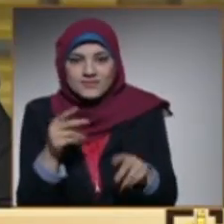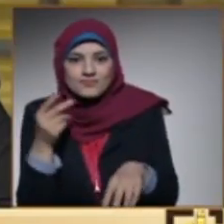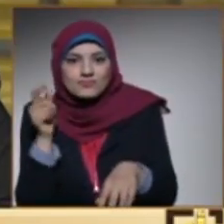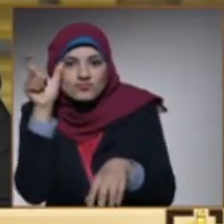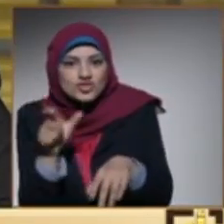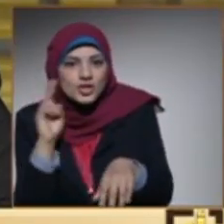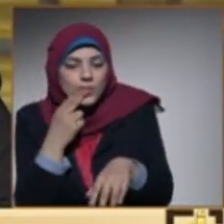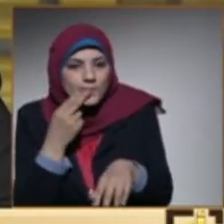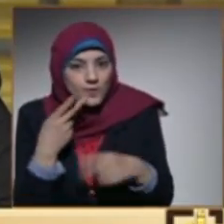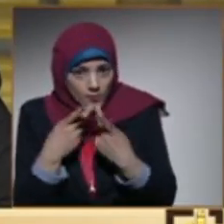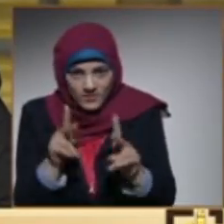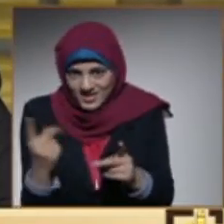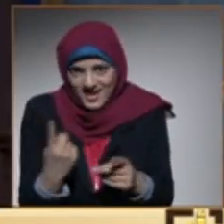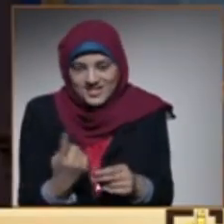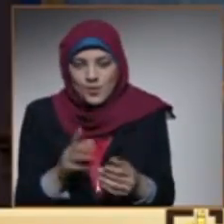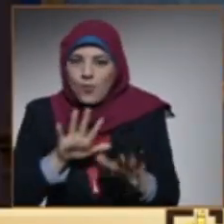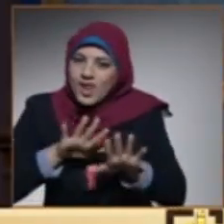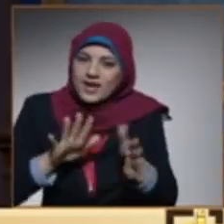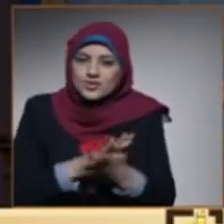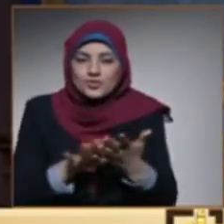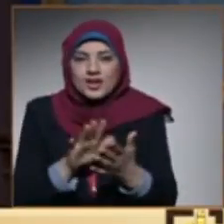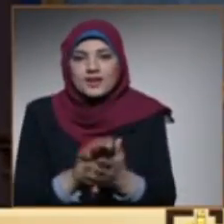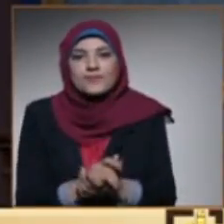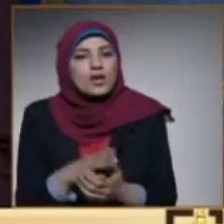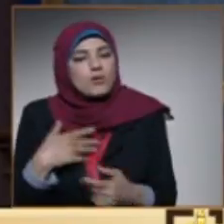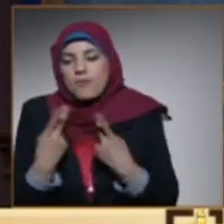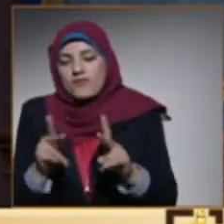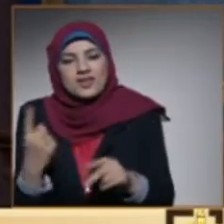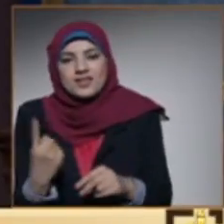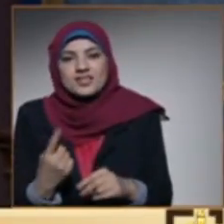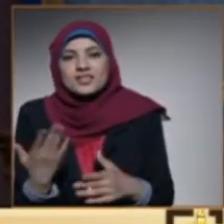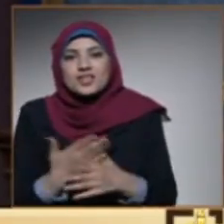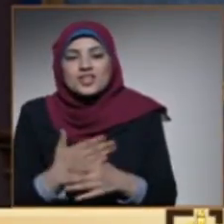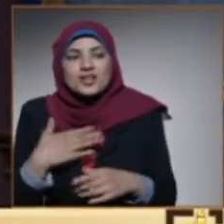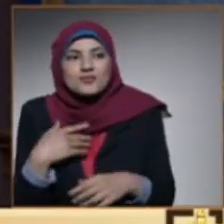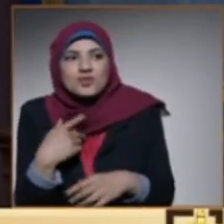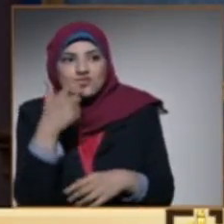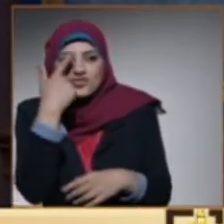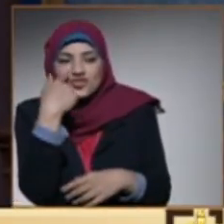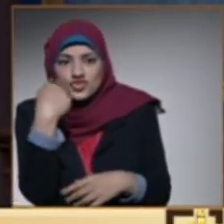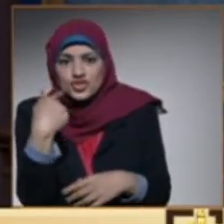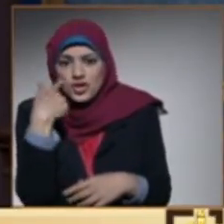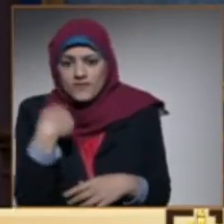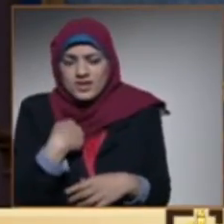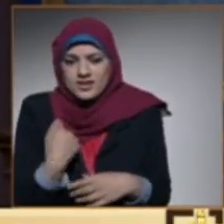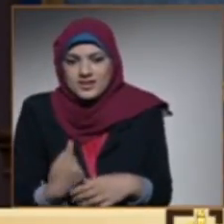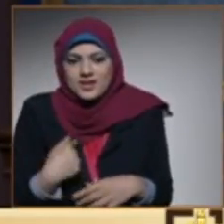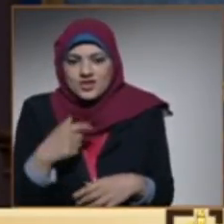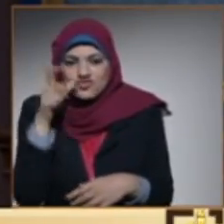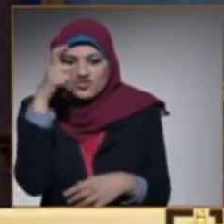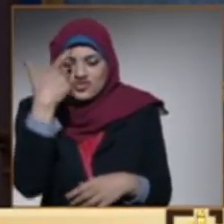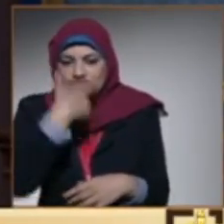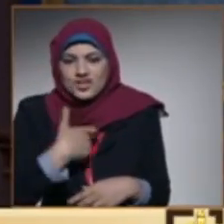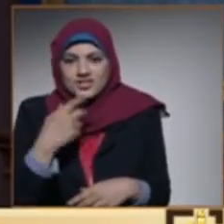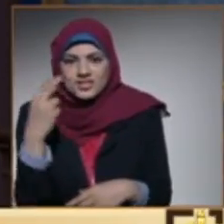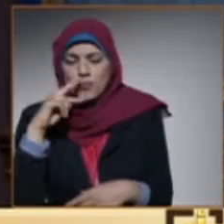في حته ثانيه غير هم عرفوا كده. لكن هو المحيط عنده هم اللي كانوا رافضين، لان هم كانوا شايفين ان واحده متكلمه تخش،